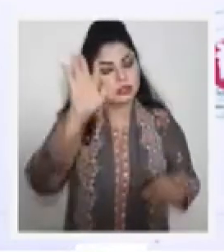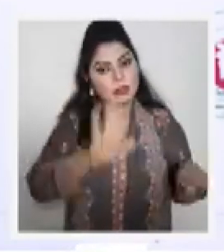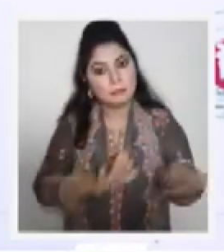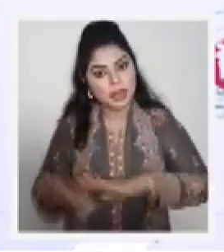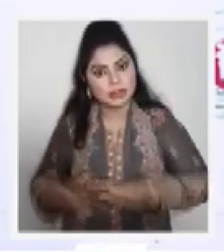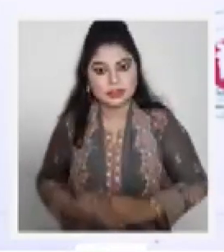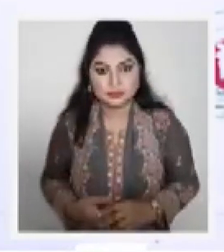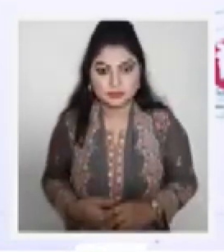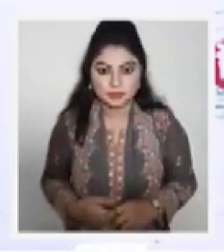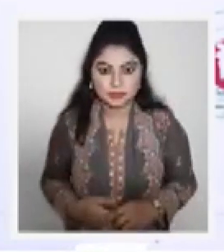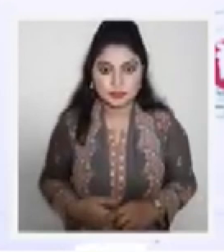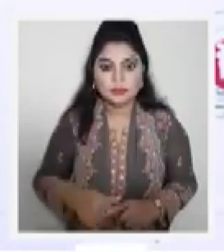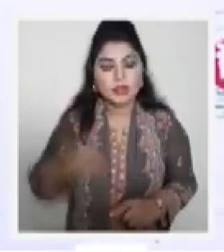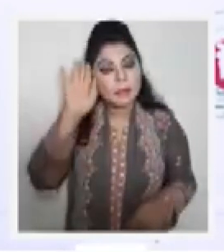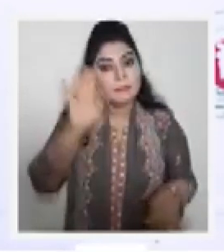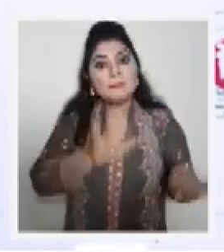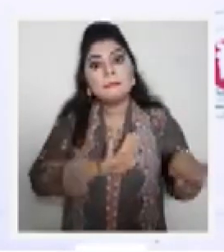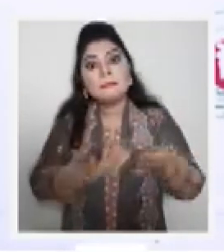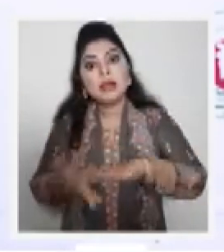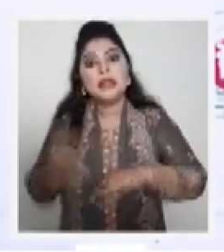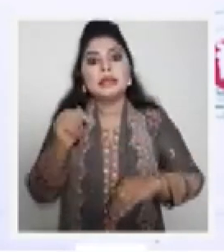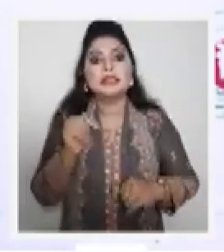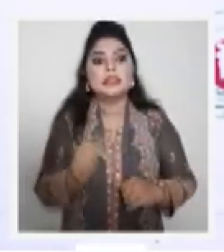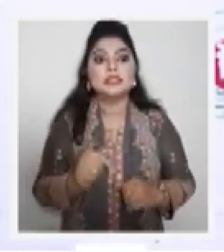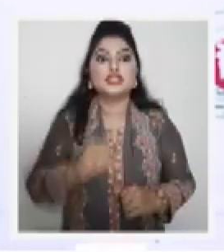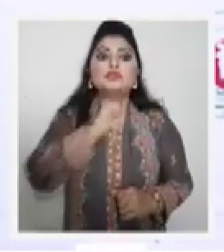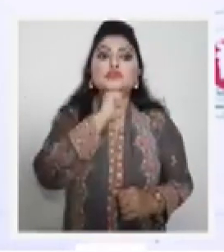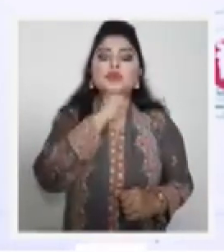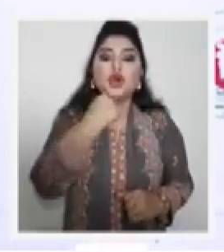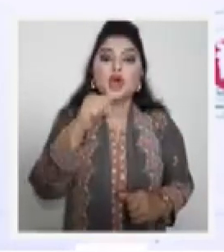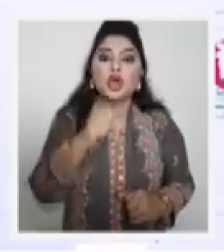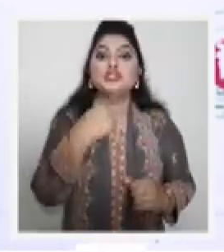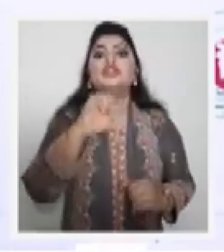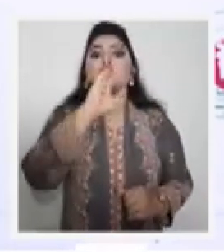91 থেকে 100 বছরের 1 জন এবং 100 বছরের বেশি বয়সের 1 জন।